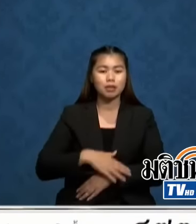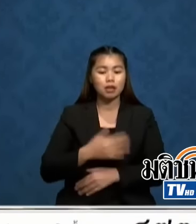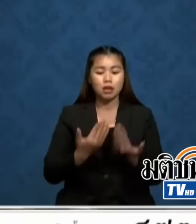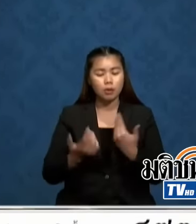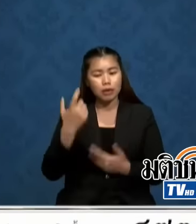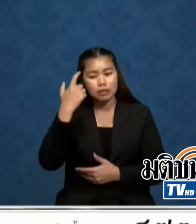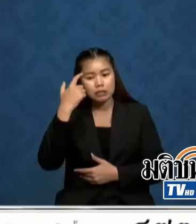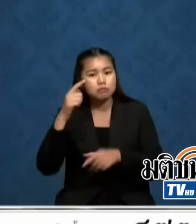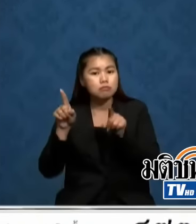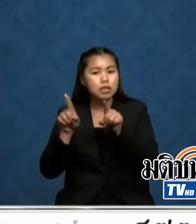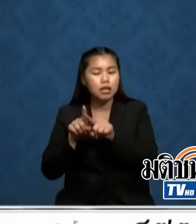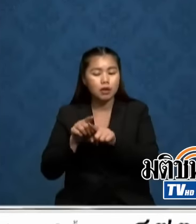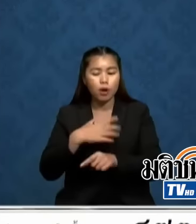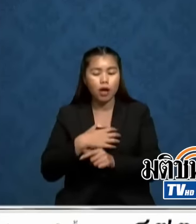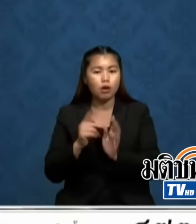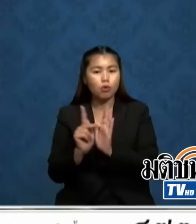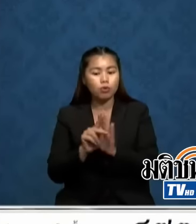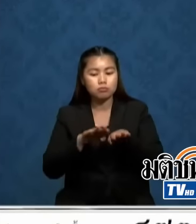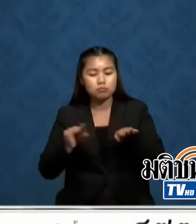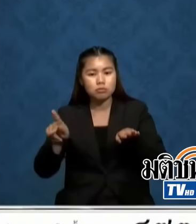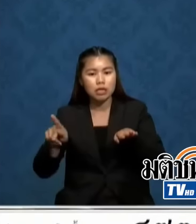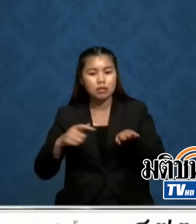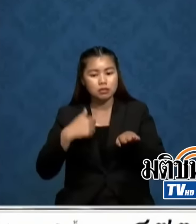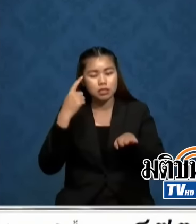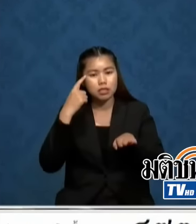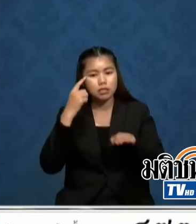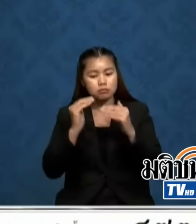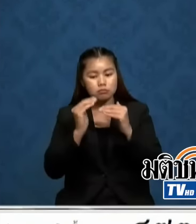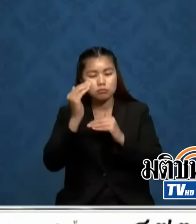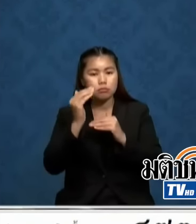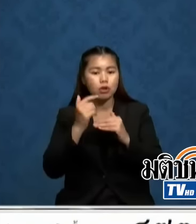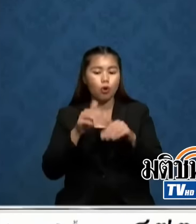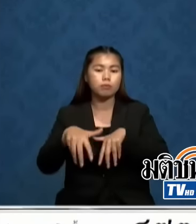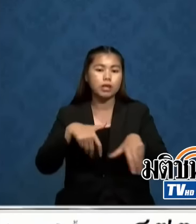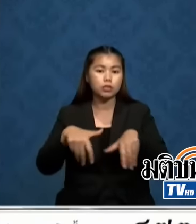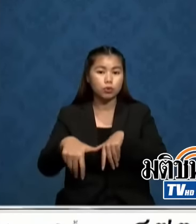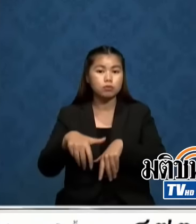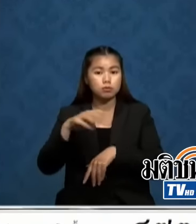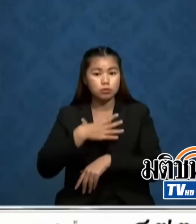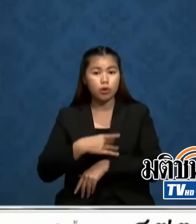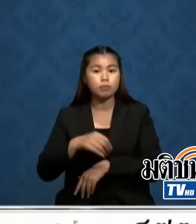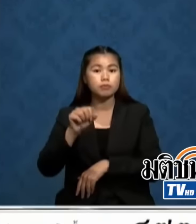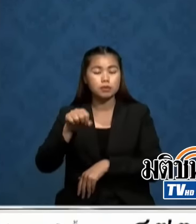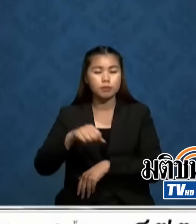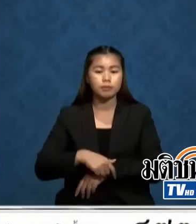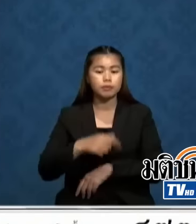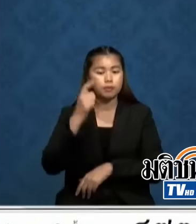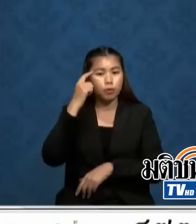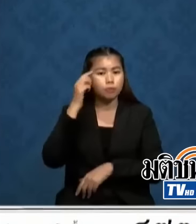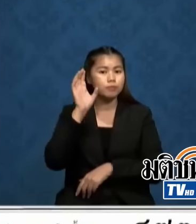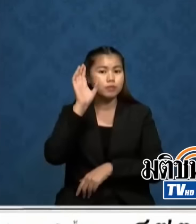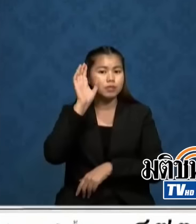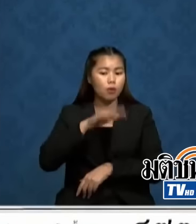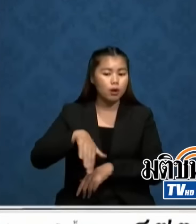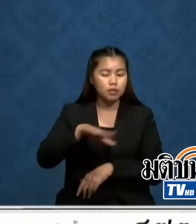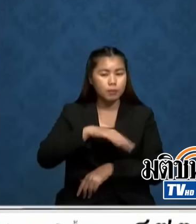ท่านเห็นดีเห็นงามครับกับการออกกฎเกณฑ์ที่ละเมิดเสรีภาพประชาชนผมเชื่อว่าผู้แทนทุกๆ